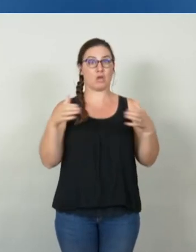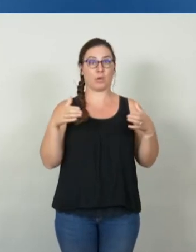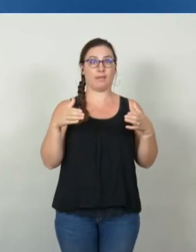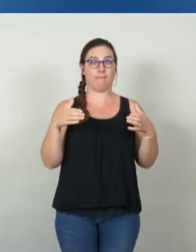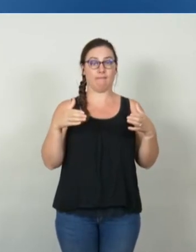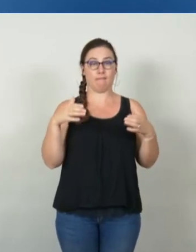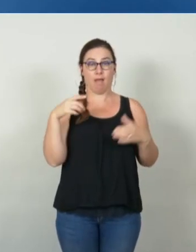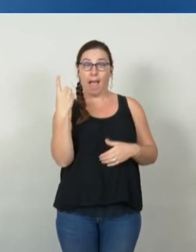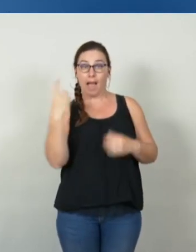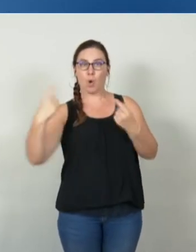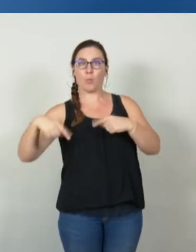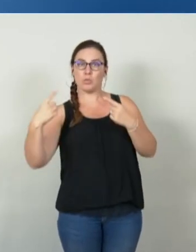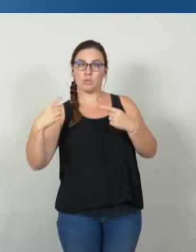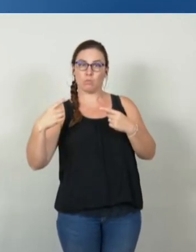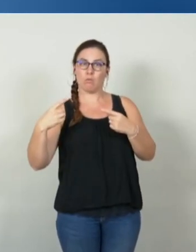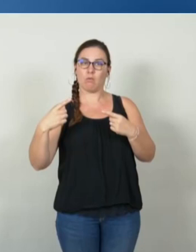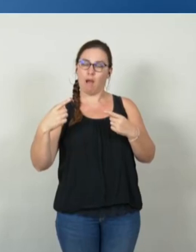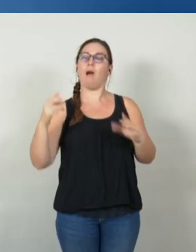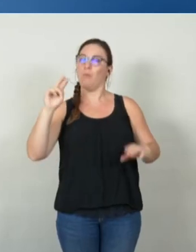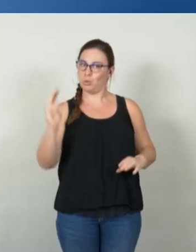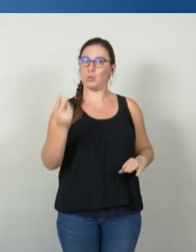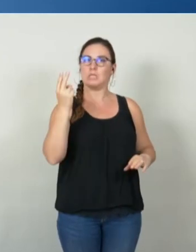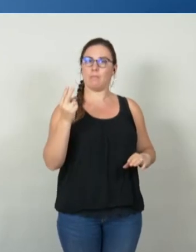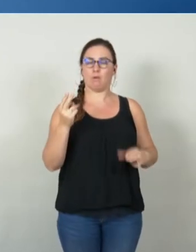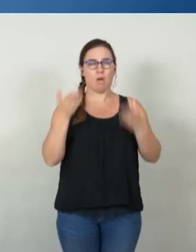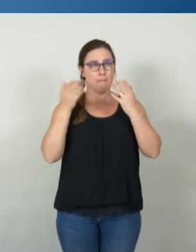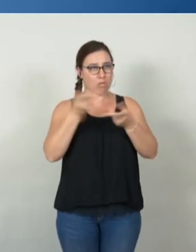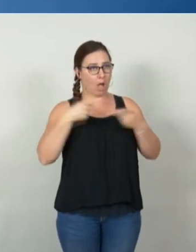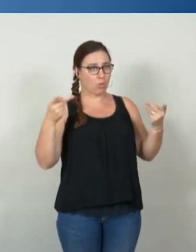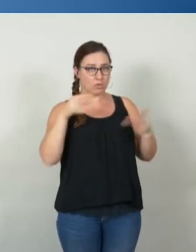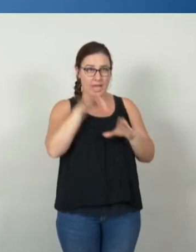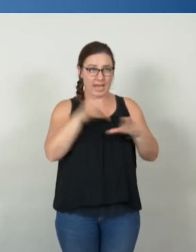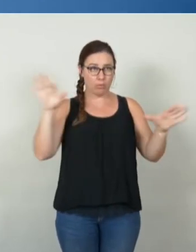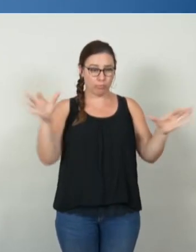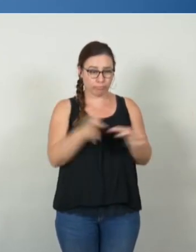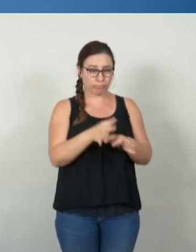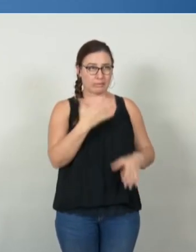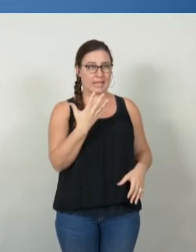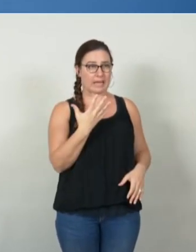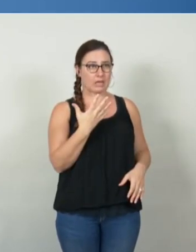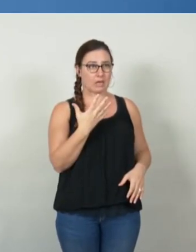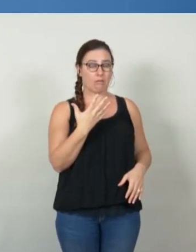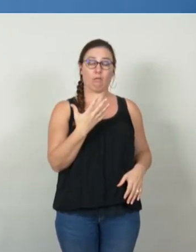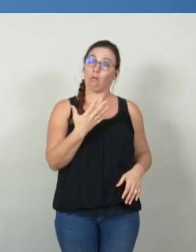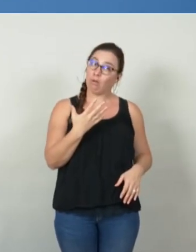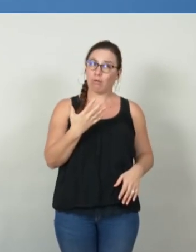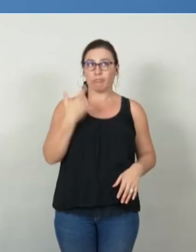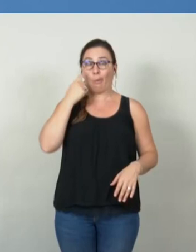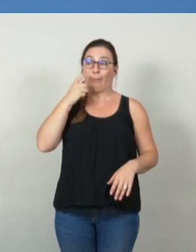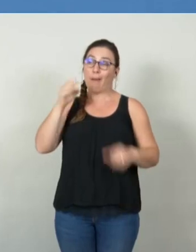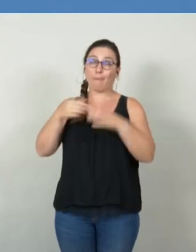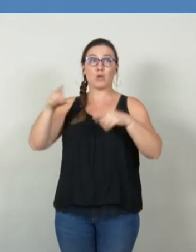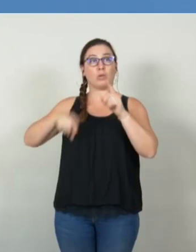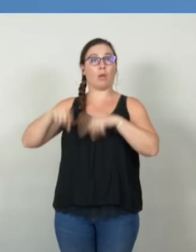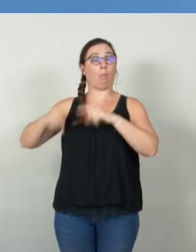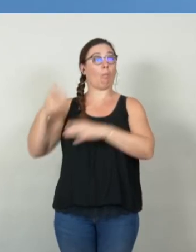et une seule de l'opposition aujourd'hui vous nous annoncez que les élus ne seront plus que 5 vu le peu d'assiduité de ceux de la majorité